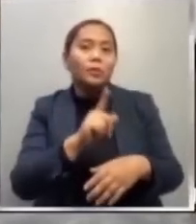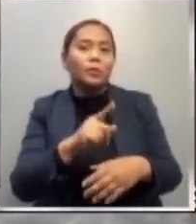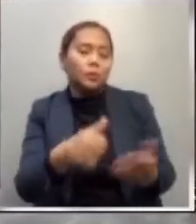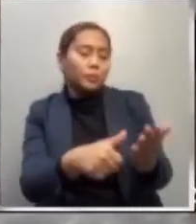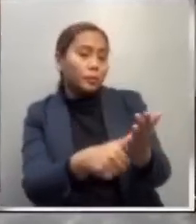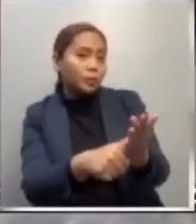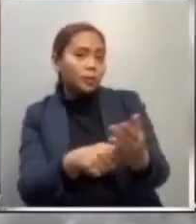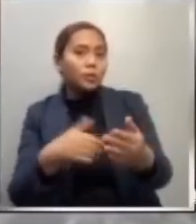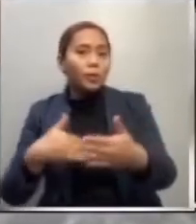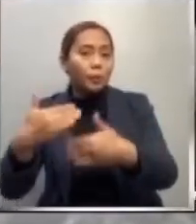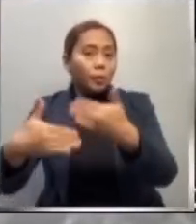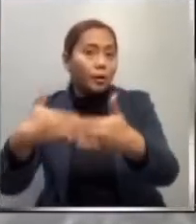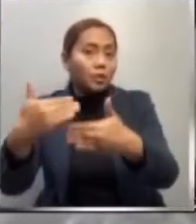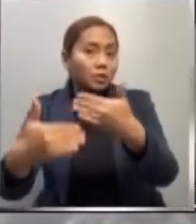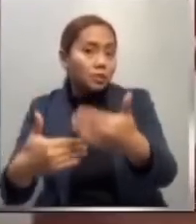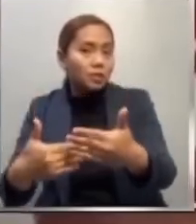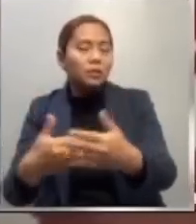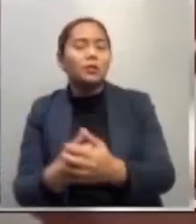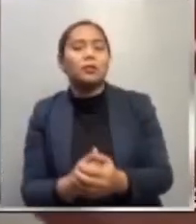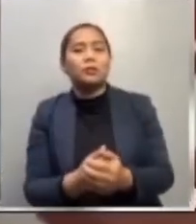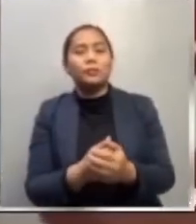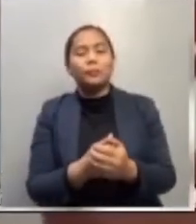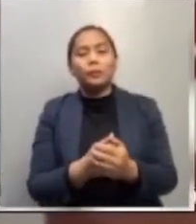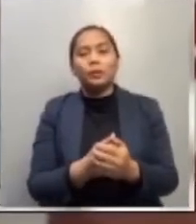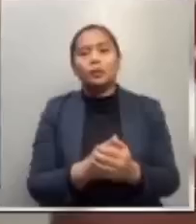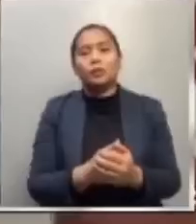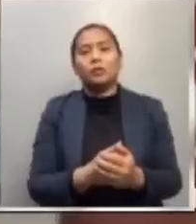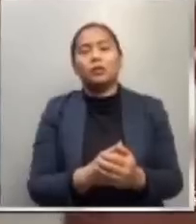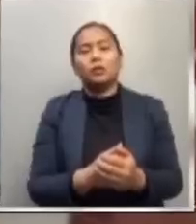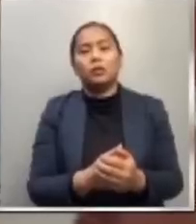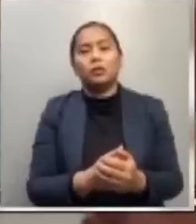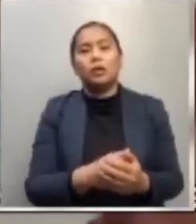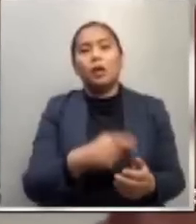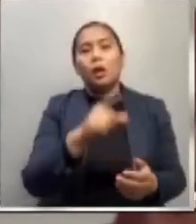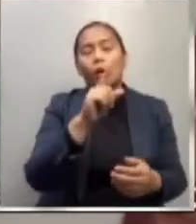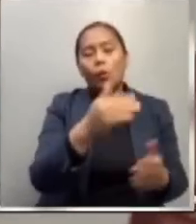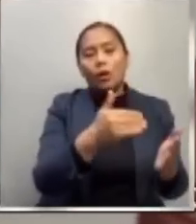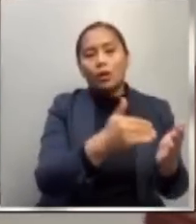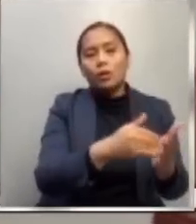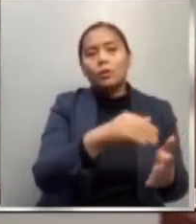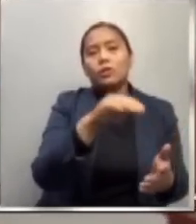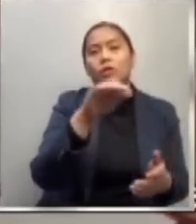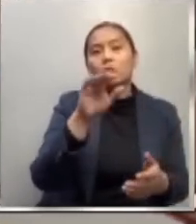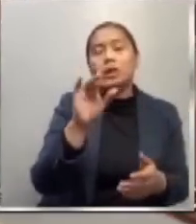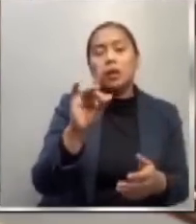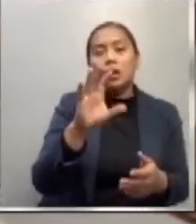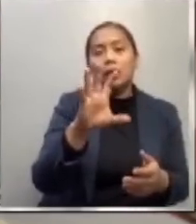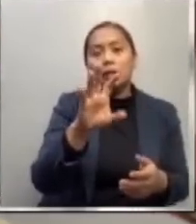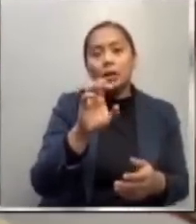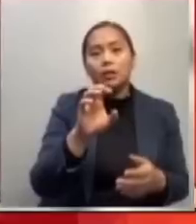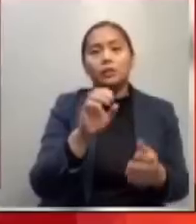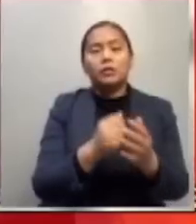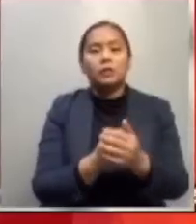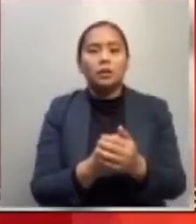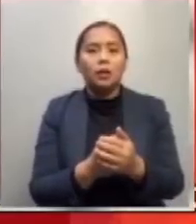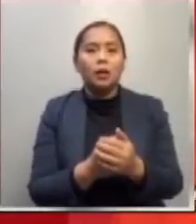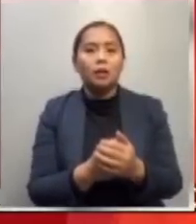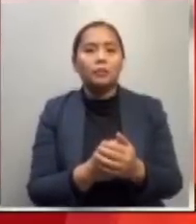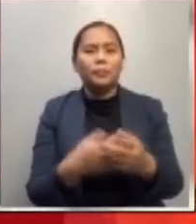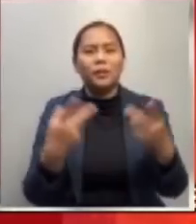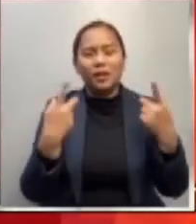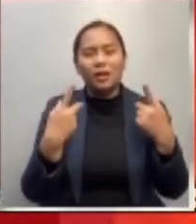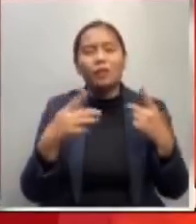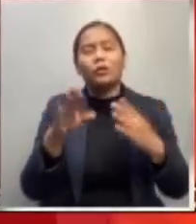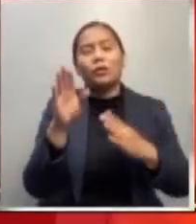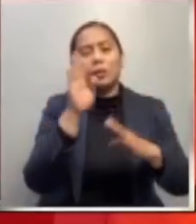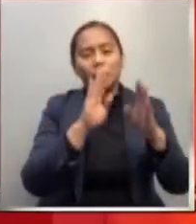kay COMELEC Commissioner George Garcia, mahigit 1,800 na VCM na ang nagkaaberya. Ang mga karaniwang problema na naresolba